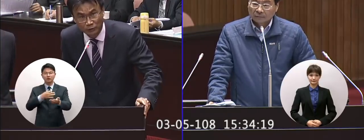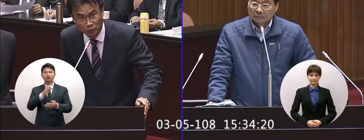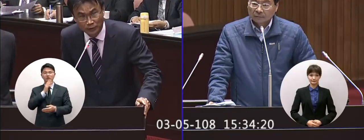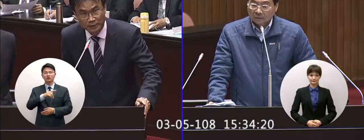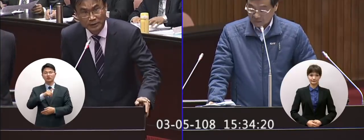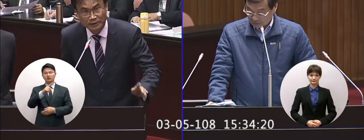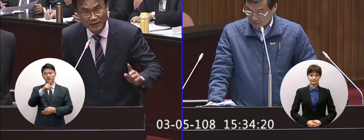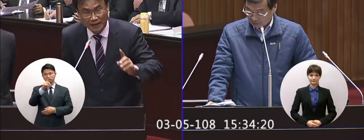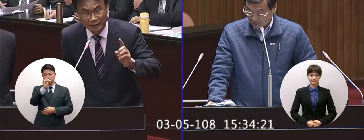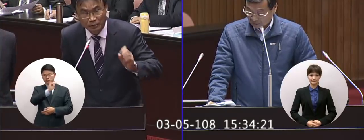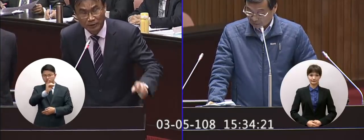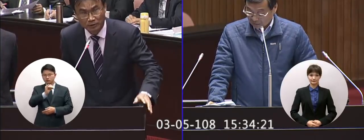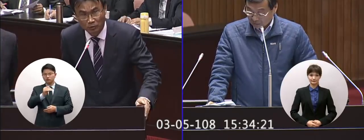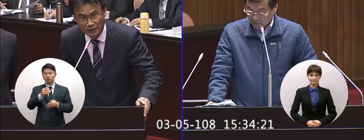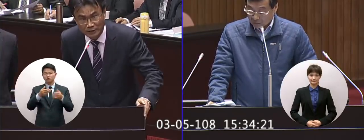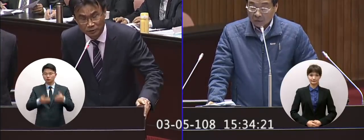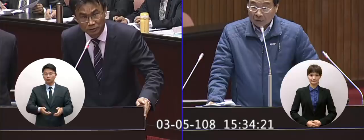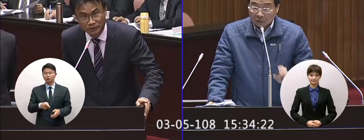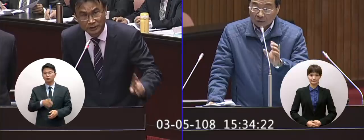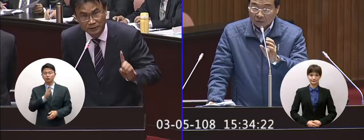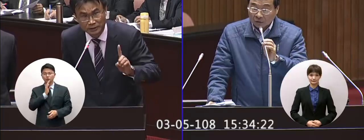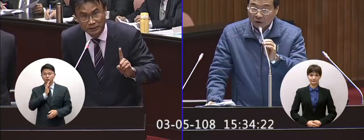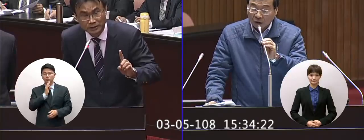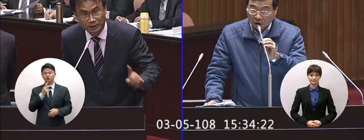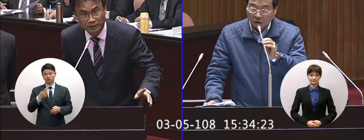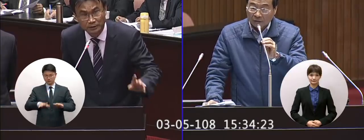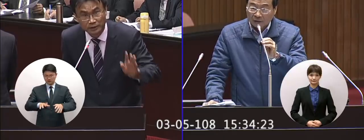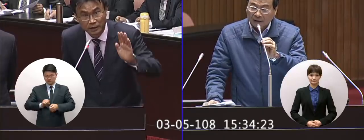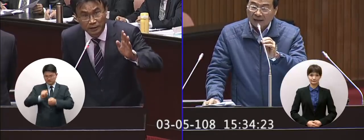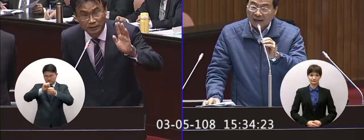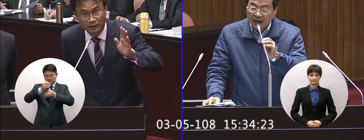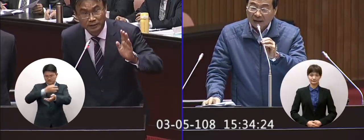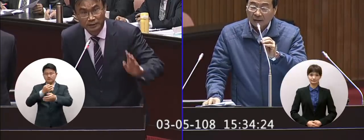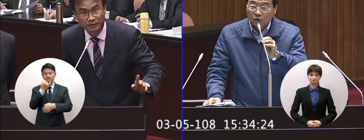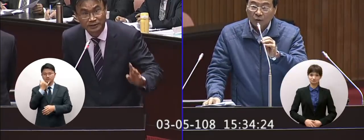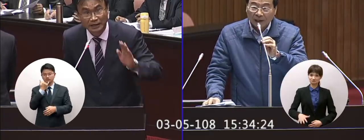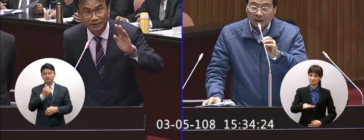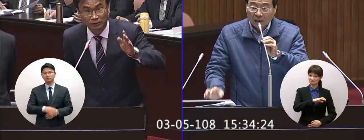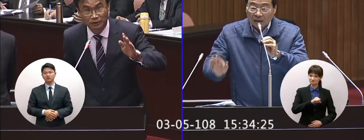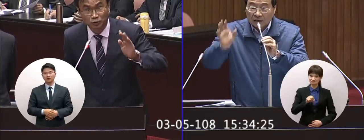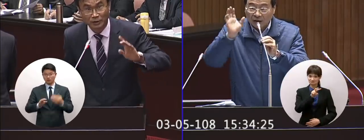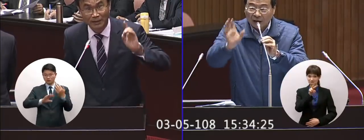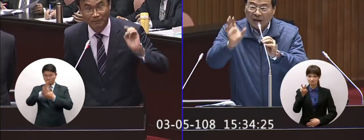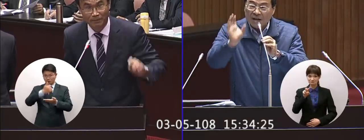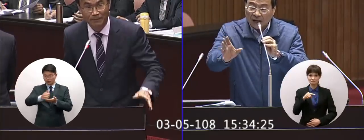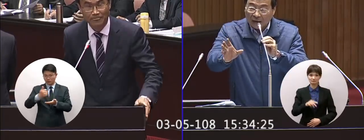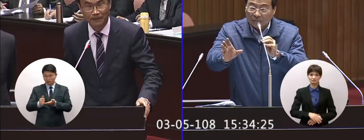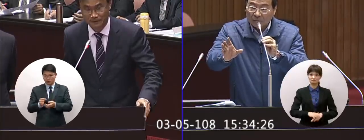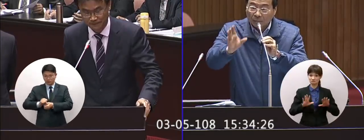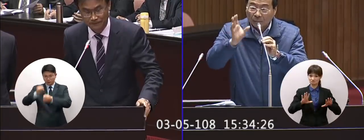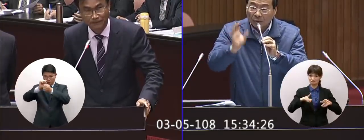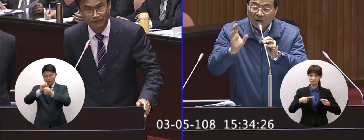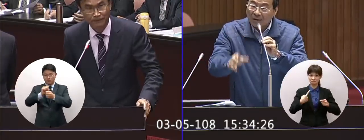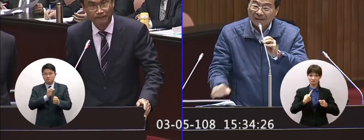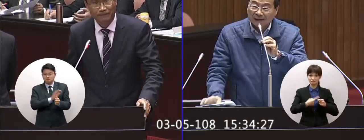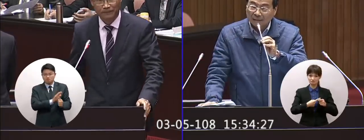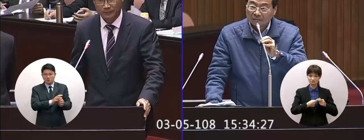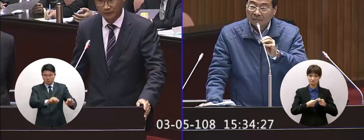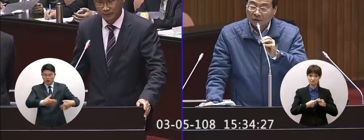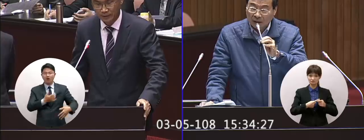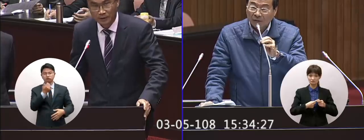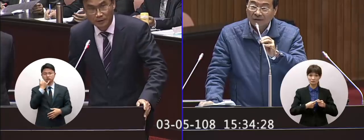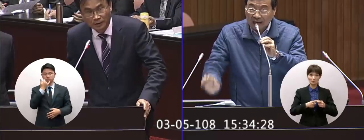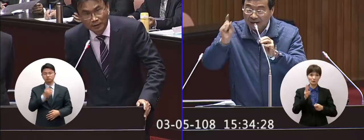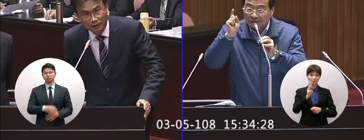近10000吨，价格会有外销就有支撑。 所以整体来看，主委，今年不会发